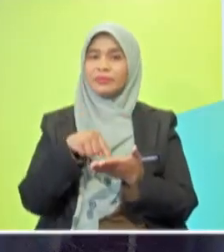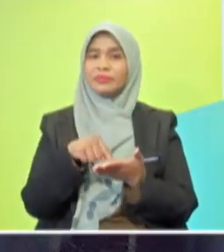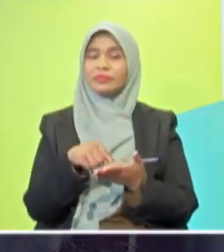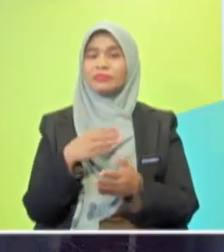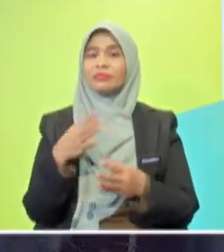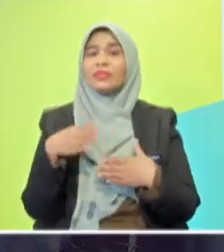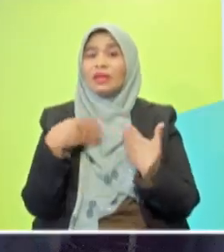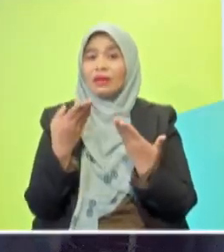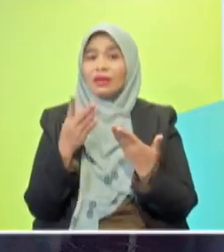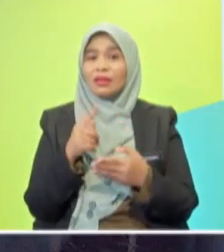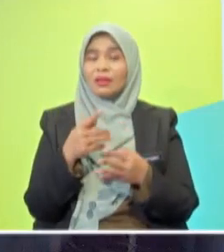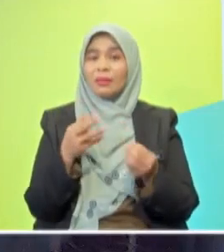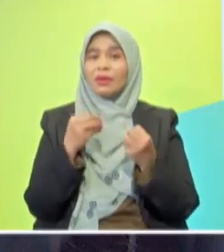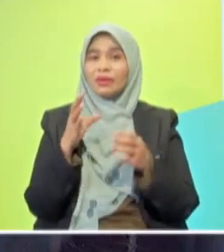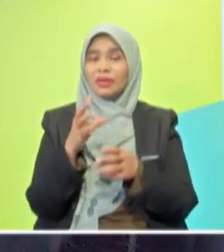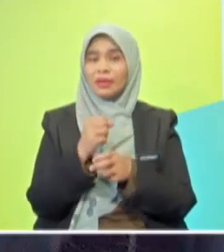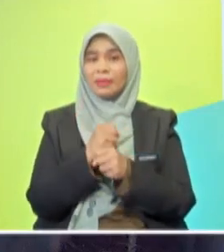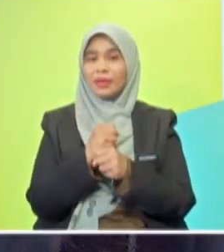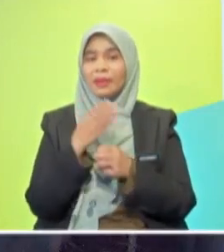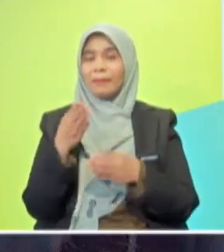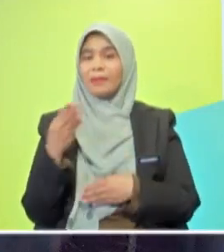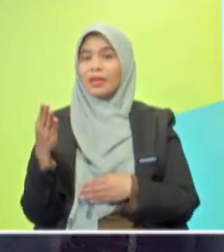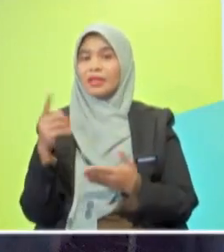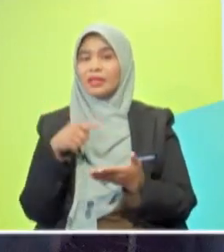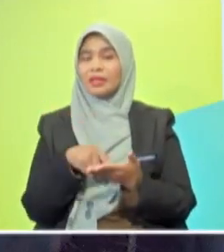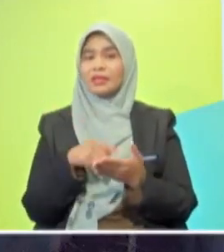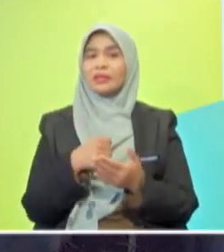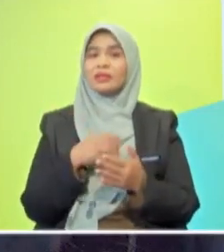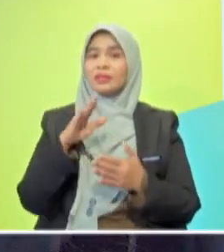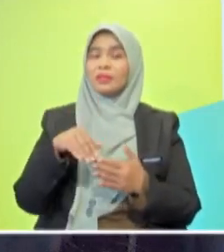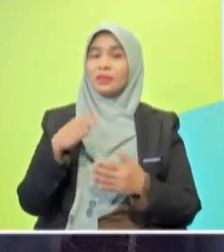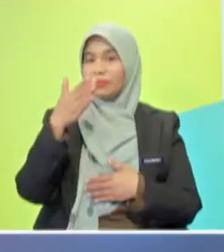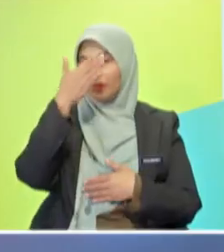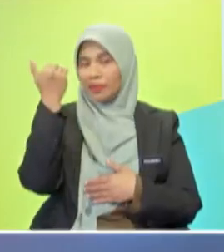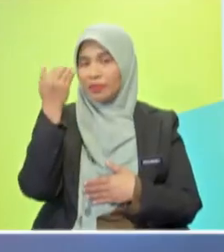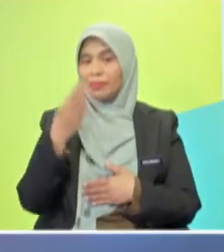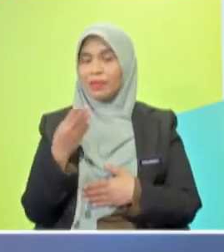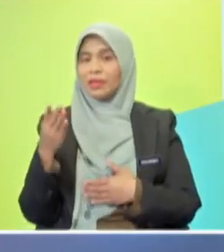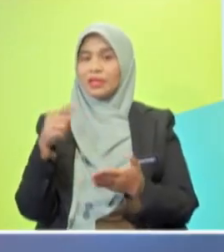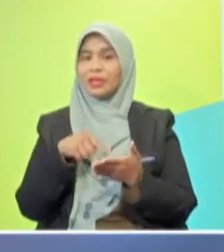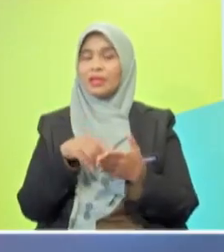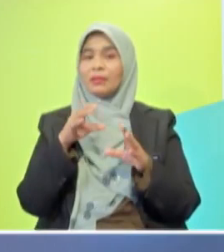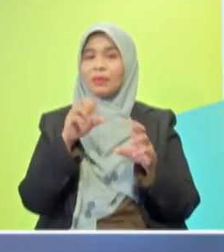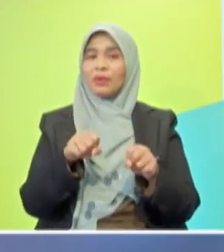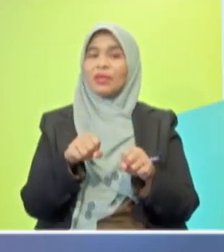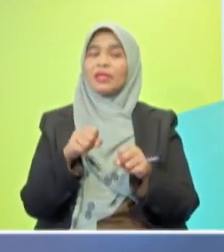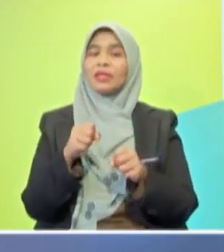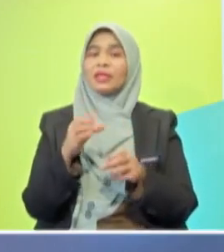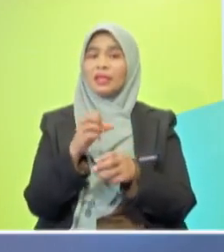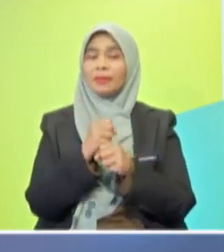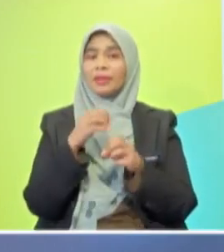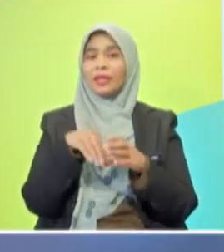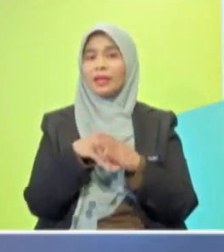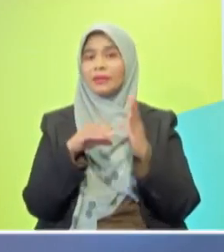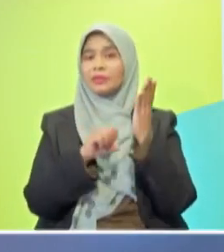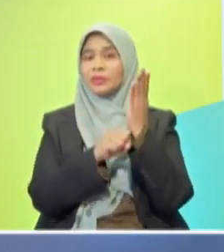bagaimana kita nak dapatkan bahan-bahan pembelajaran kita Ustazah? Ya, betul. Sebelum terlupa Aiman, bahan-bahan ini bolehlah murid-murid layari